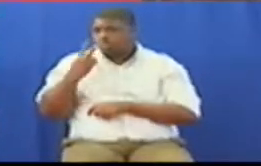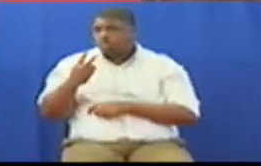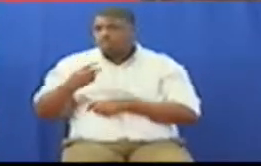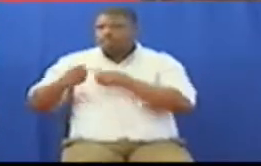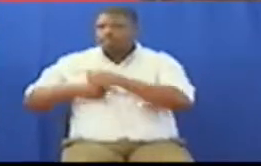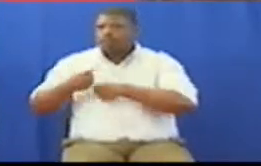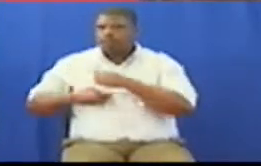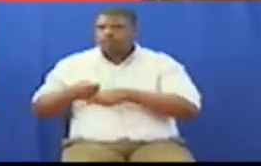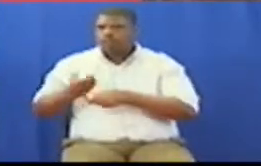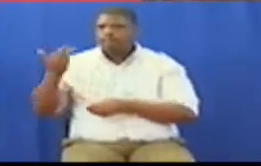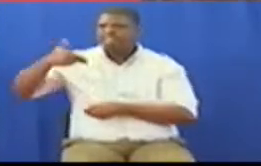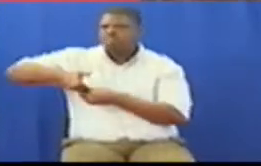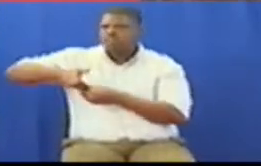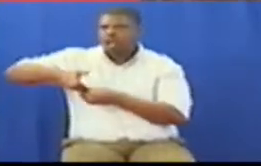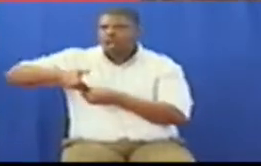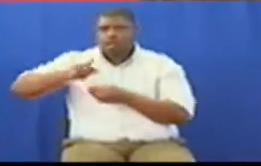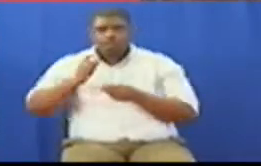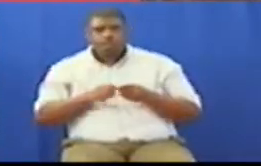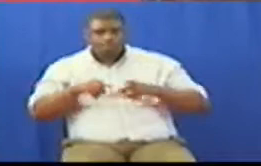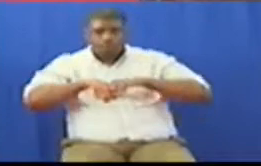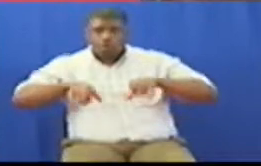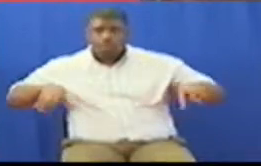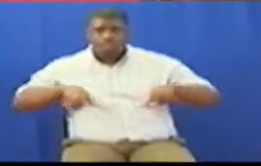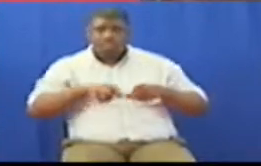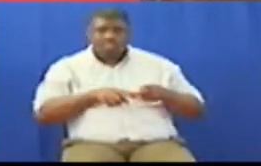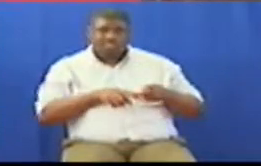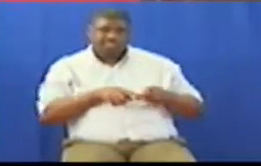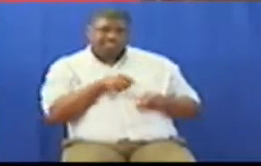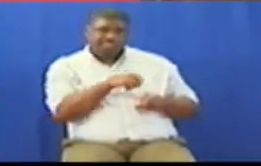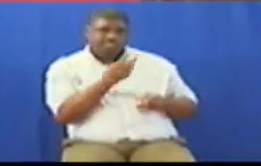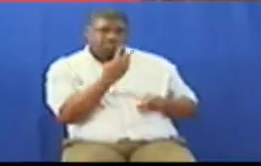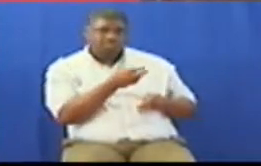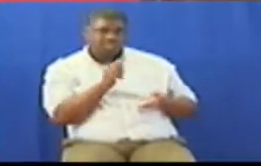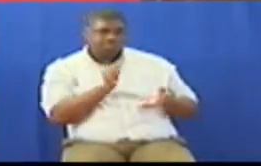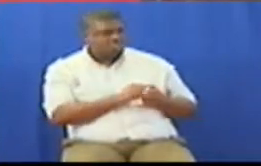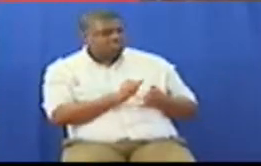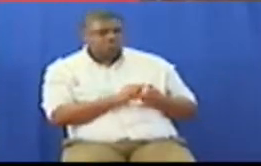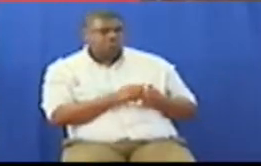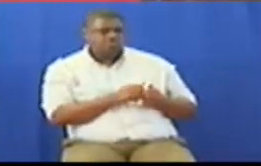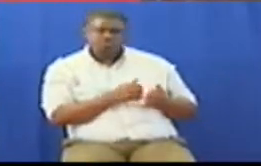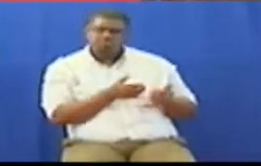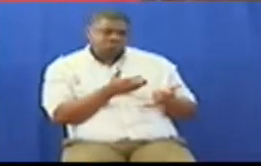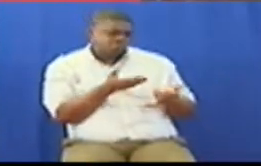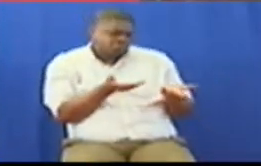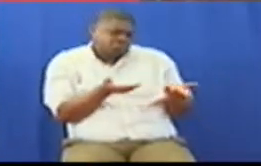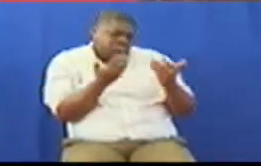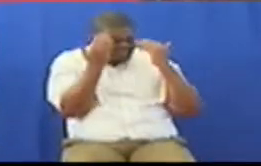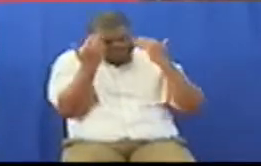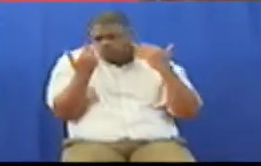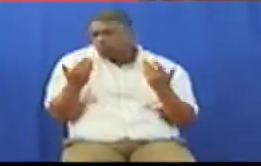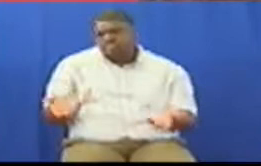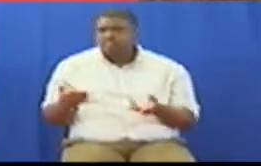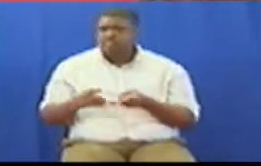bomba la mafuta umeanza kwa nguvu sana sasa hivi, naona mambo yamepoapoa sijui kwa nini.